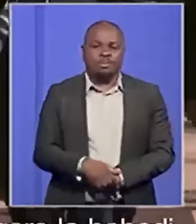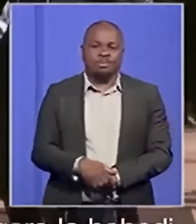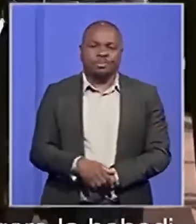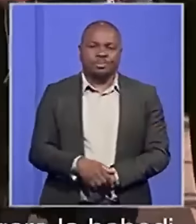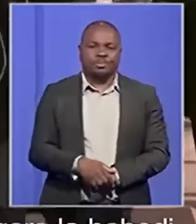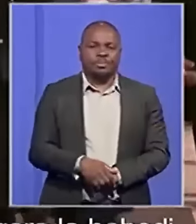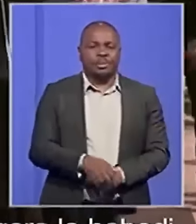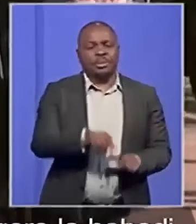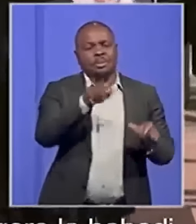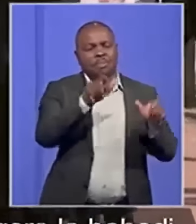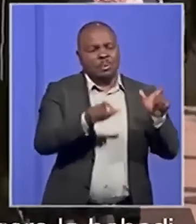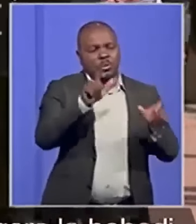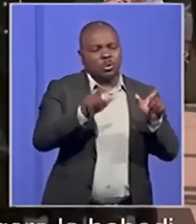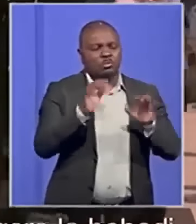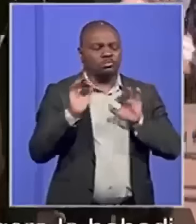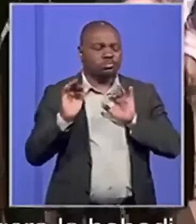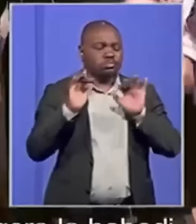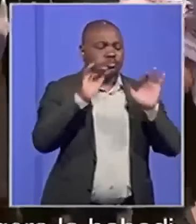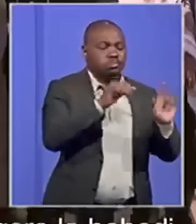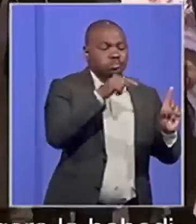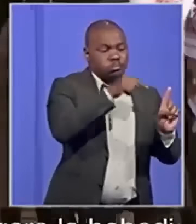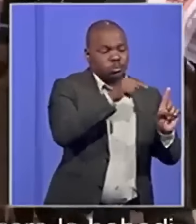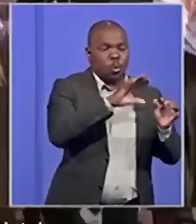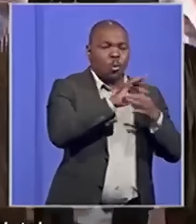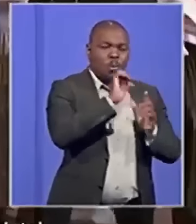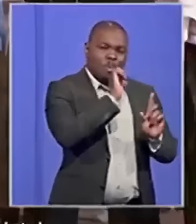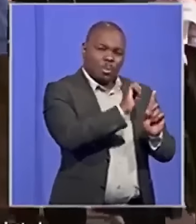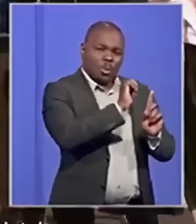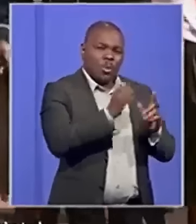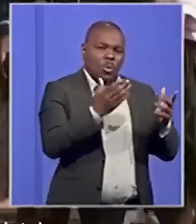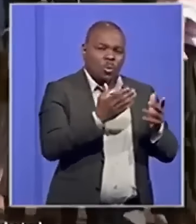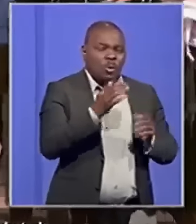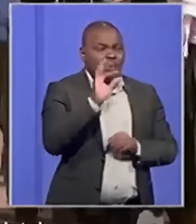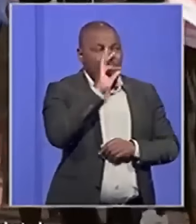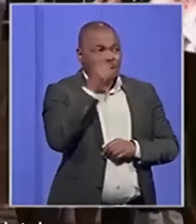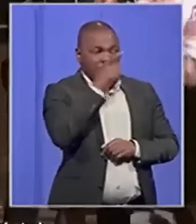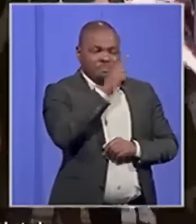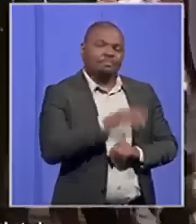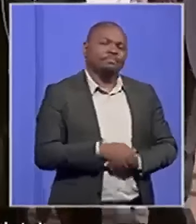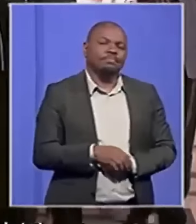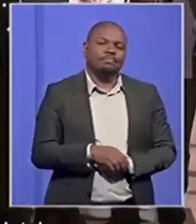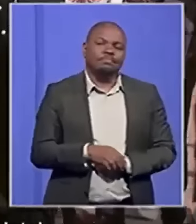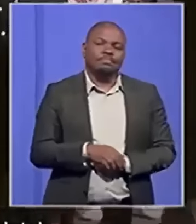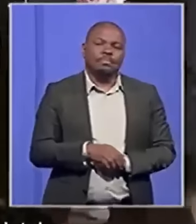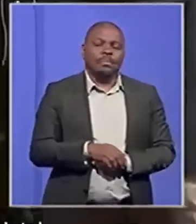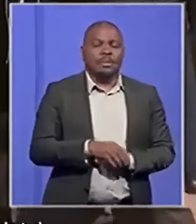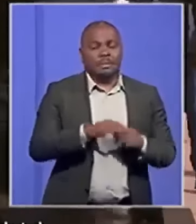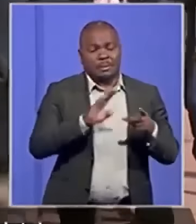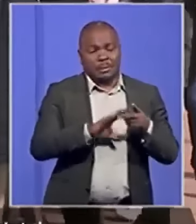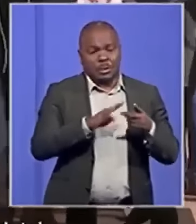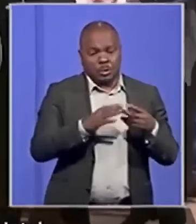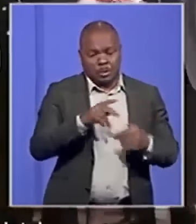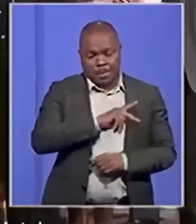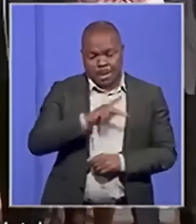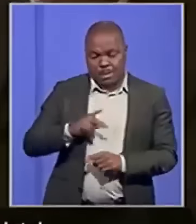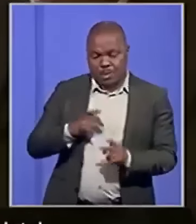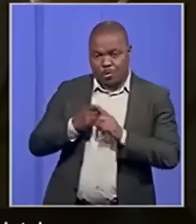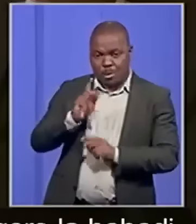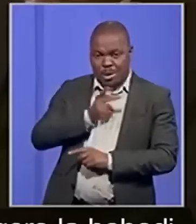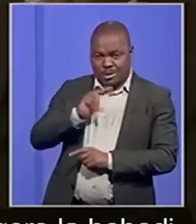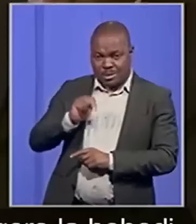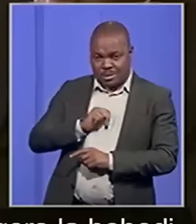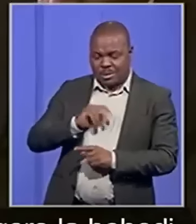Balli ba tšwela pele go etela lapa la motseta wa ka Afrika Borwa ka nageng ya France Nathi Mthethwa le hono tonakgolo ya province ya KwaZulu-Natal